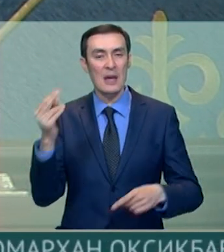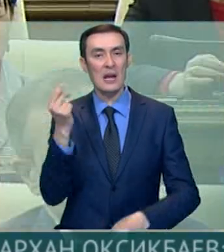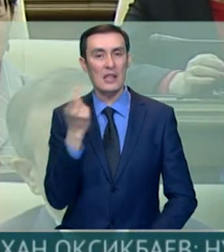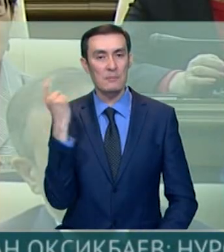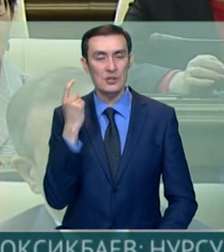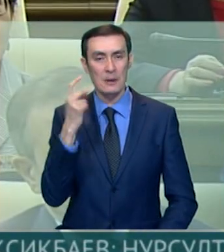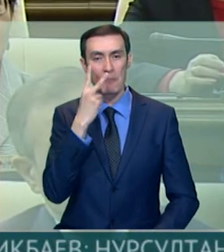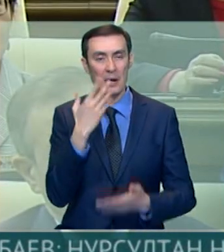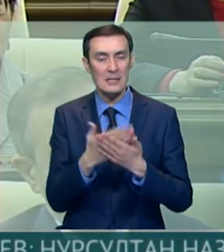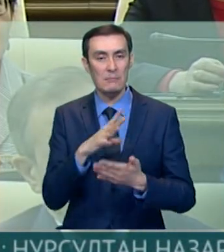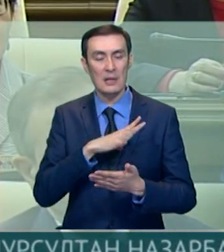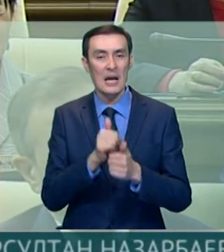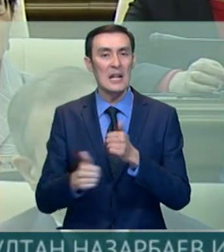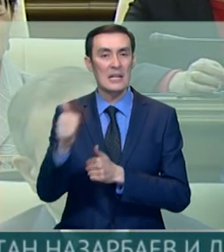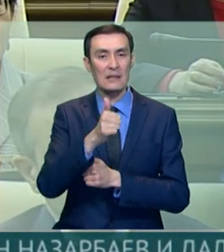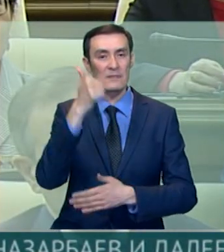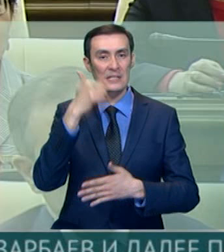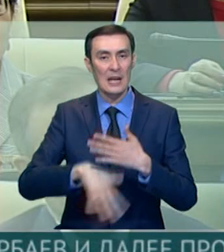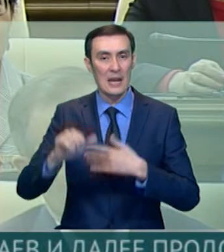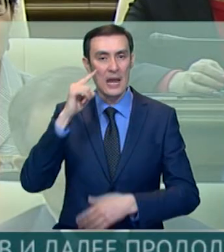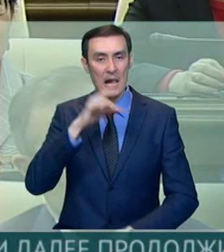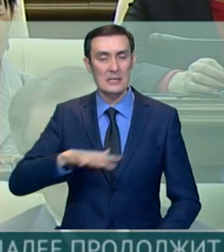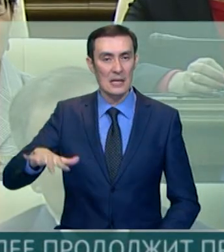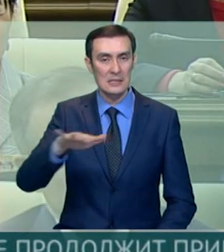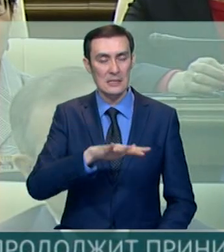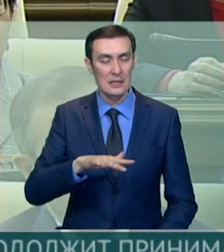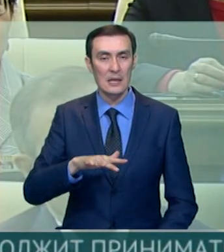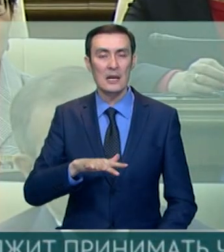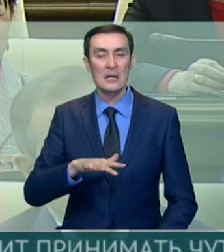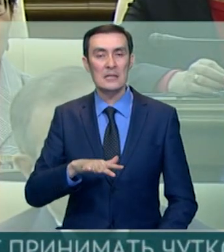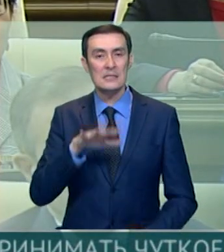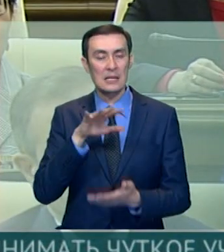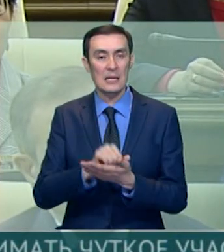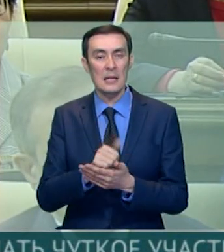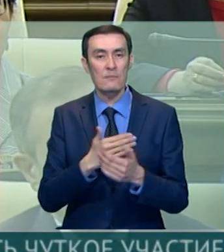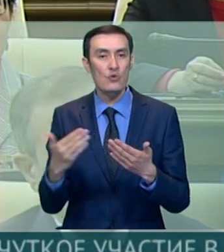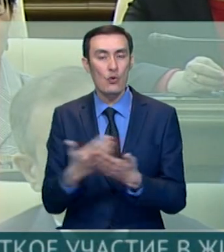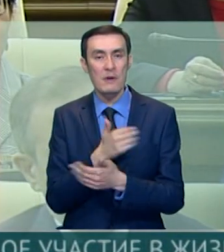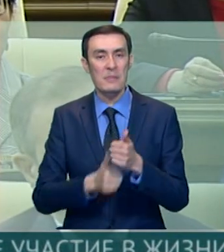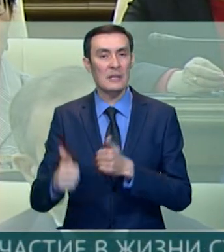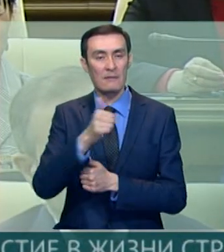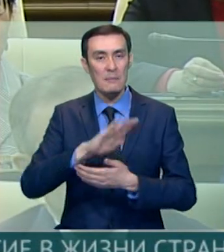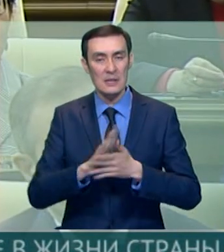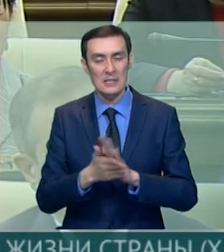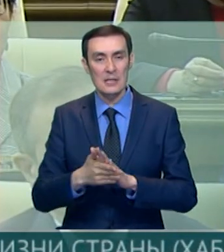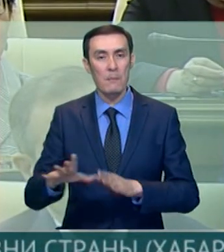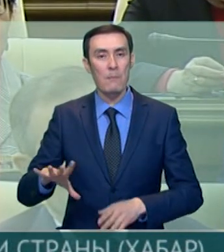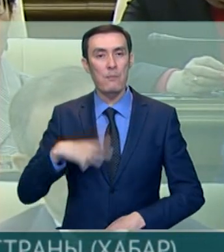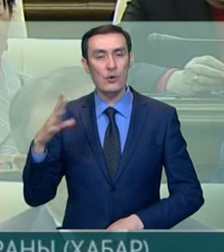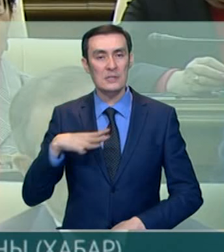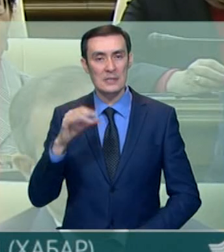показателям стала лидером Центрально-Азиатского региона, заняла передовые позиции в